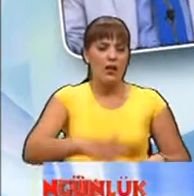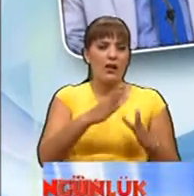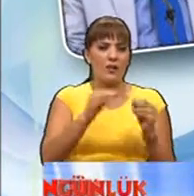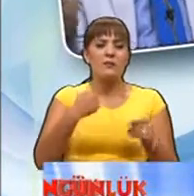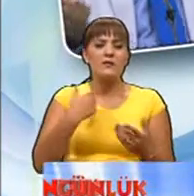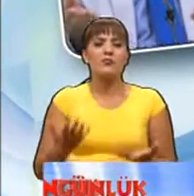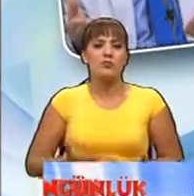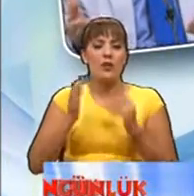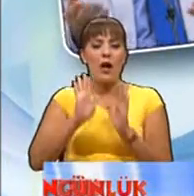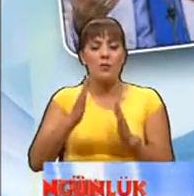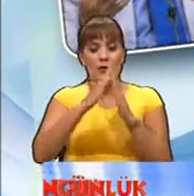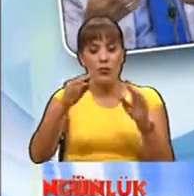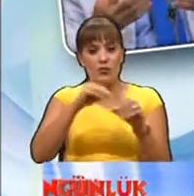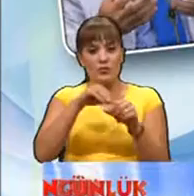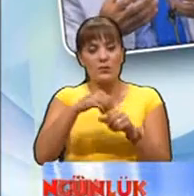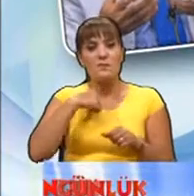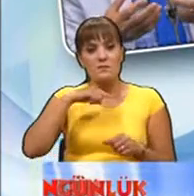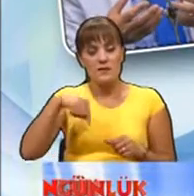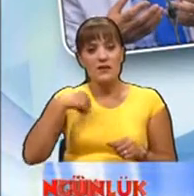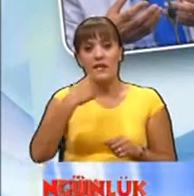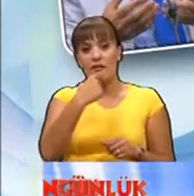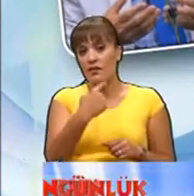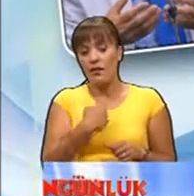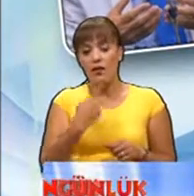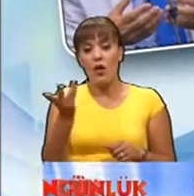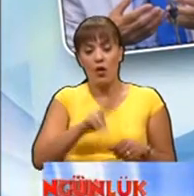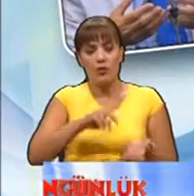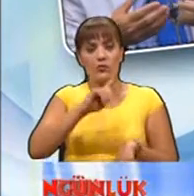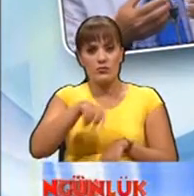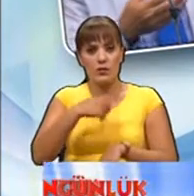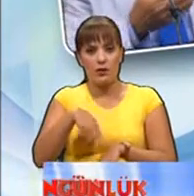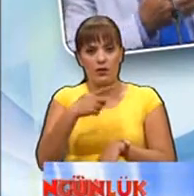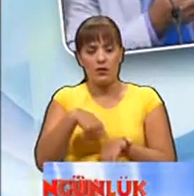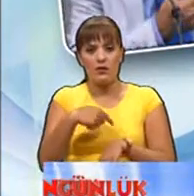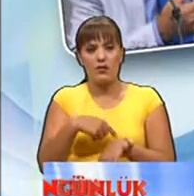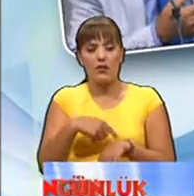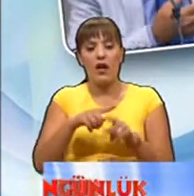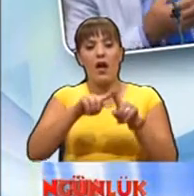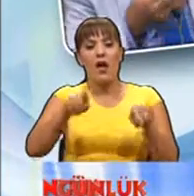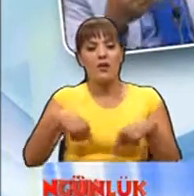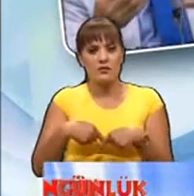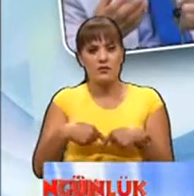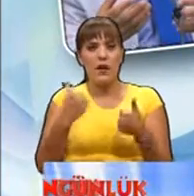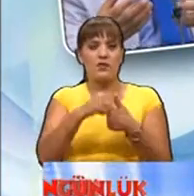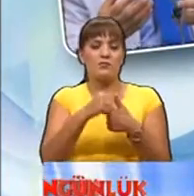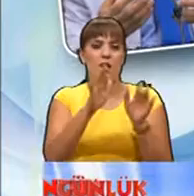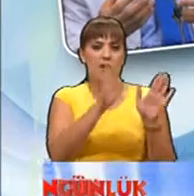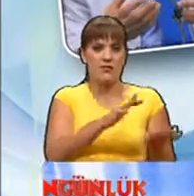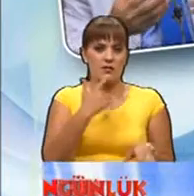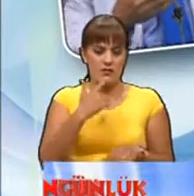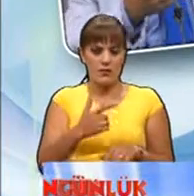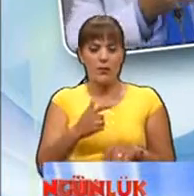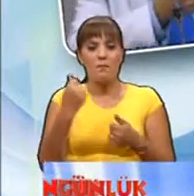şükür biz kurtulduk ama göçük altındayken bize dedi ki öldüğümde arsam eşime